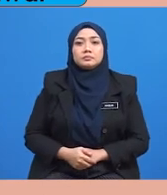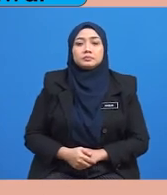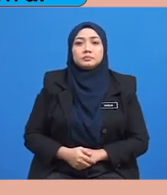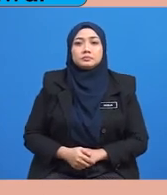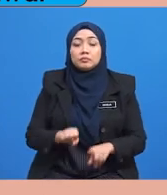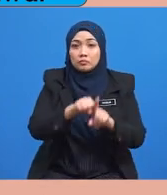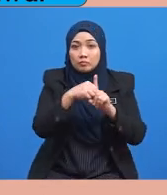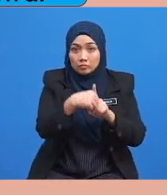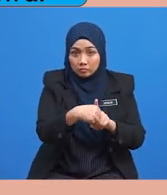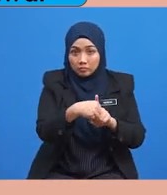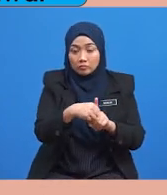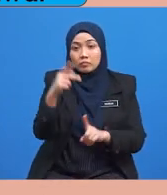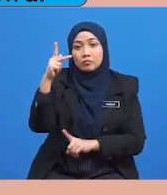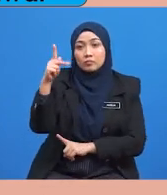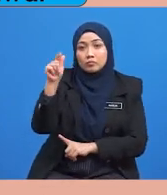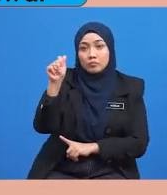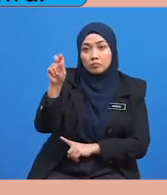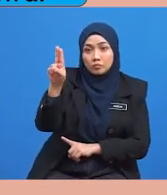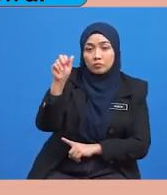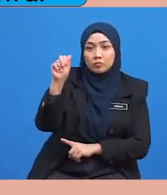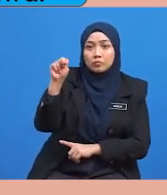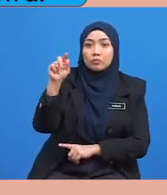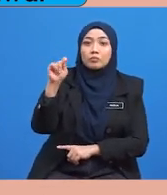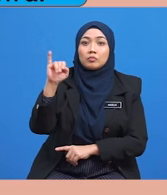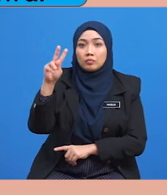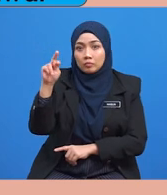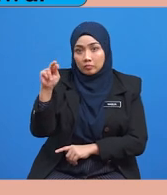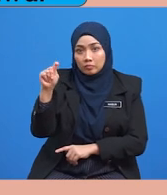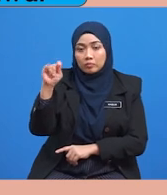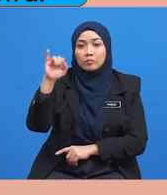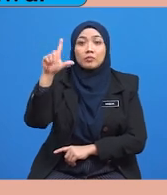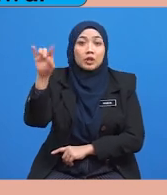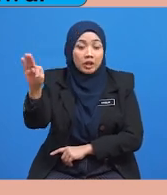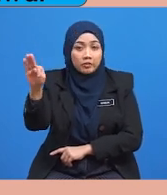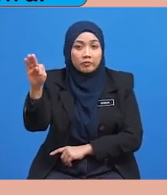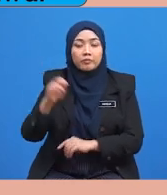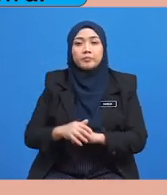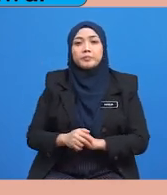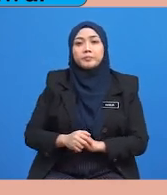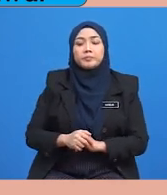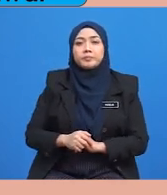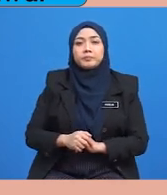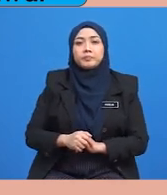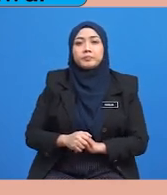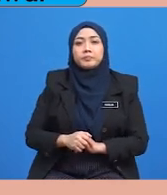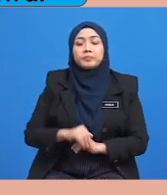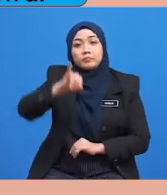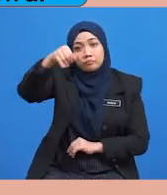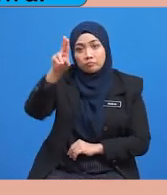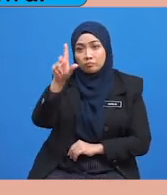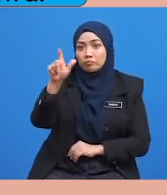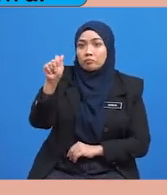Manakala sukatan kuantitatif dalam sukatan serakan yang telah dipelajari pada hari ini ialah